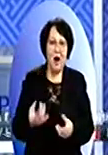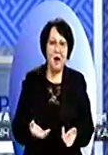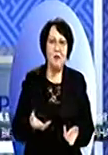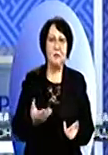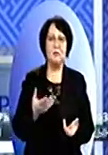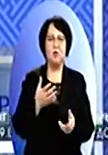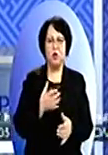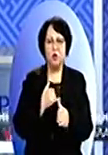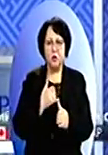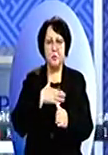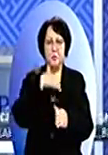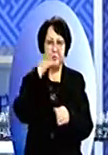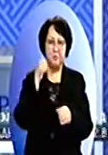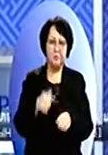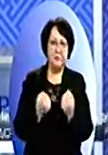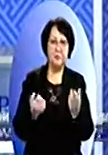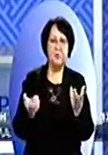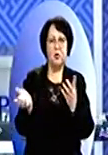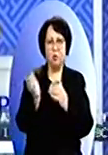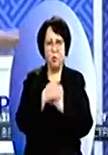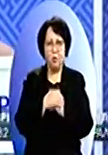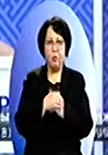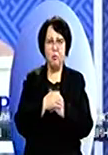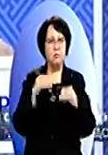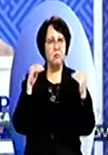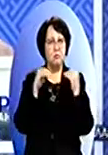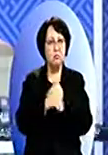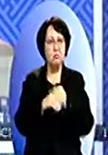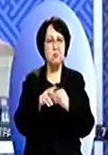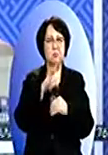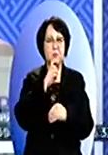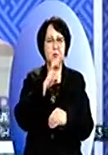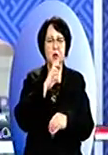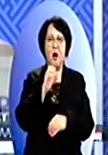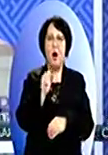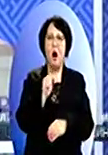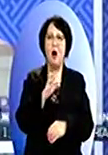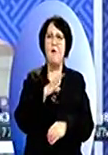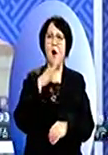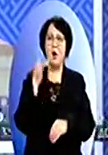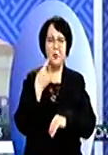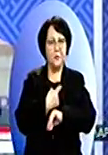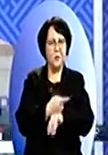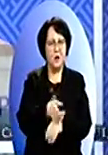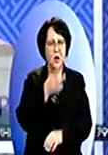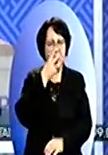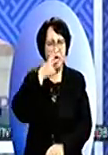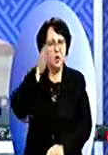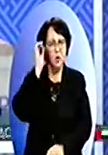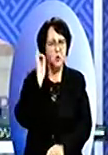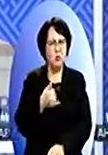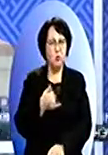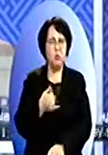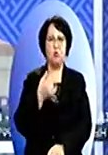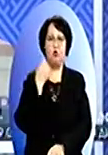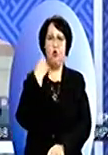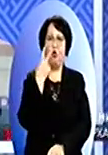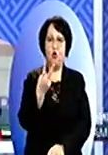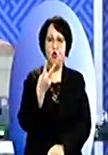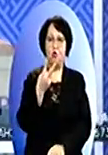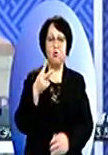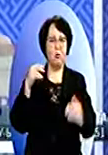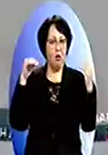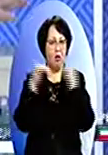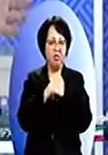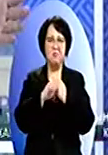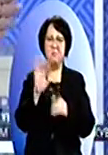амьнас хохирч байгаа тээврийн аваарын байлдуун шинжилгээгээд энийг бол дөрвөн урсгалтай ийм зам байхаар төсөв дүртгийг